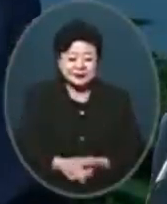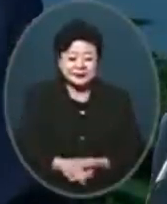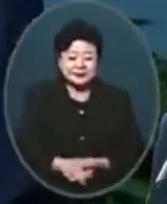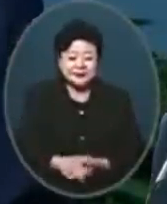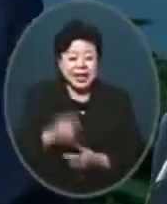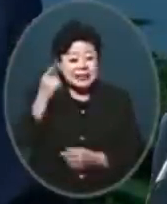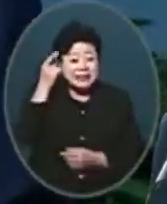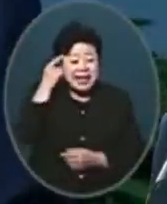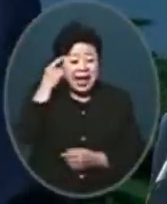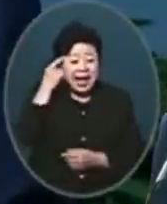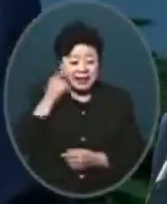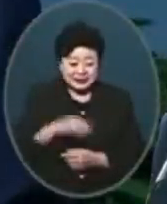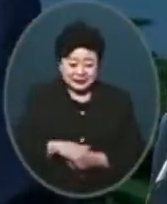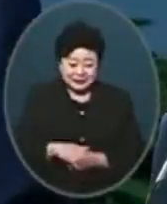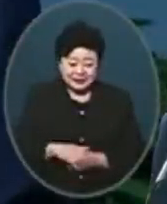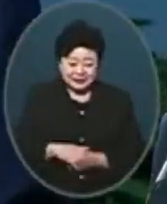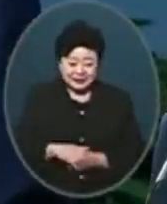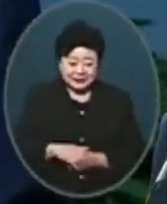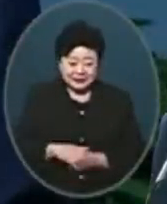생각이 언제나